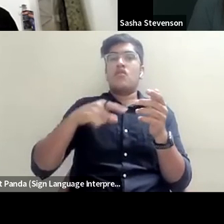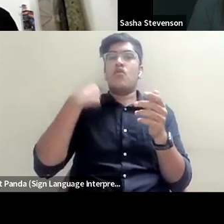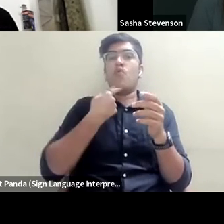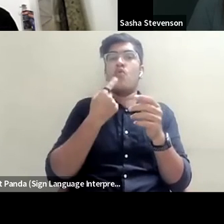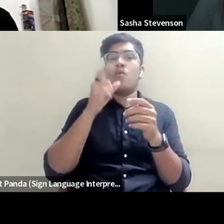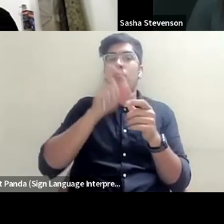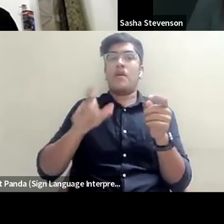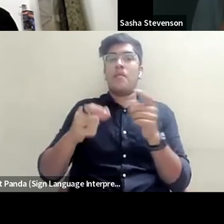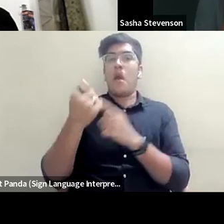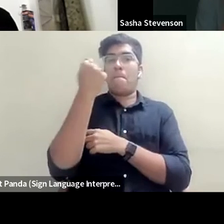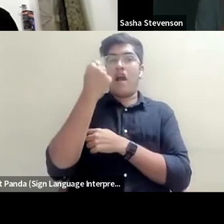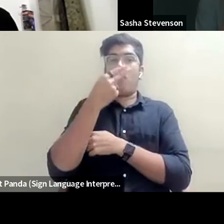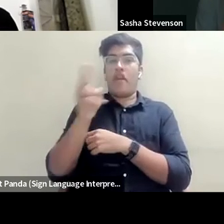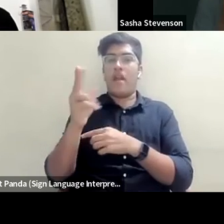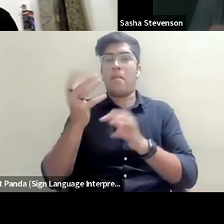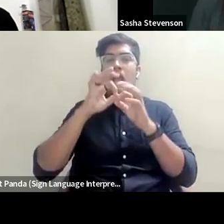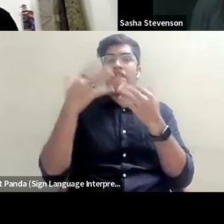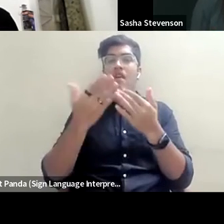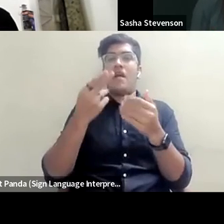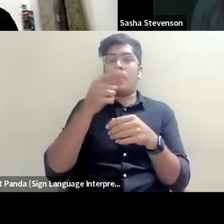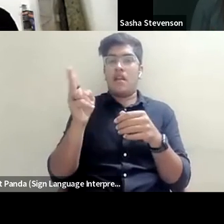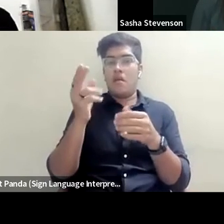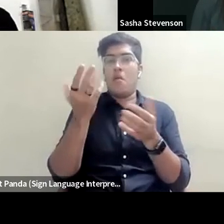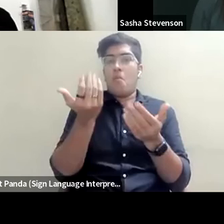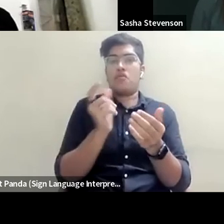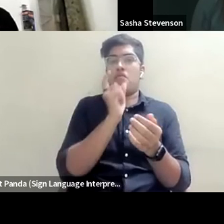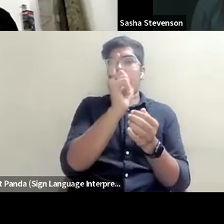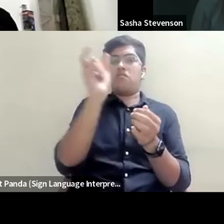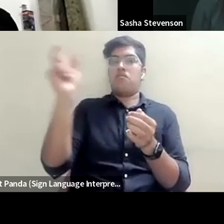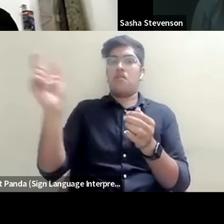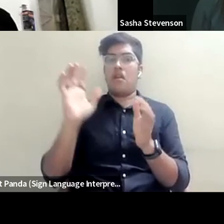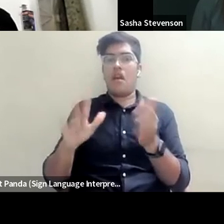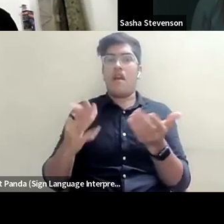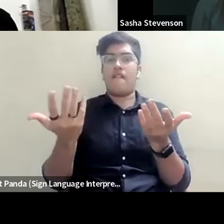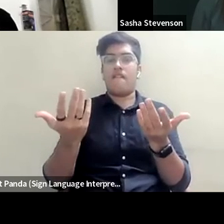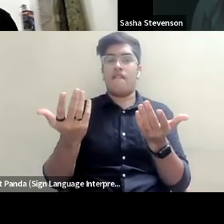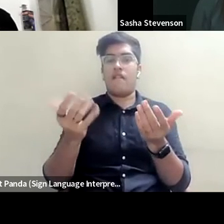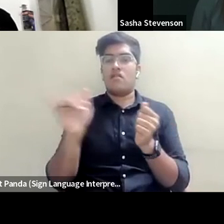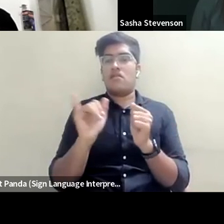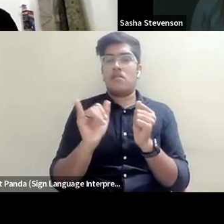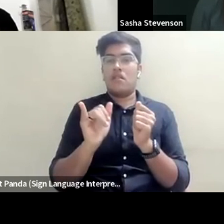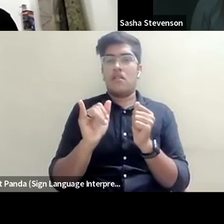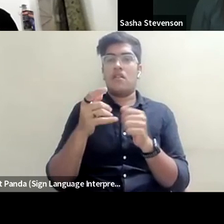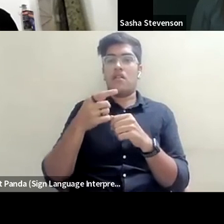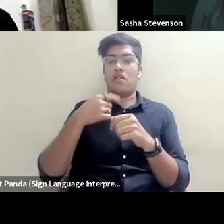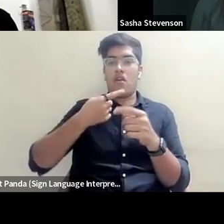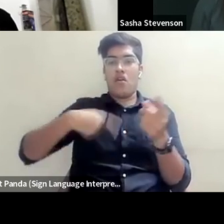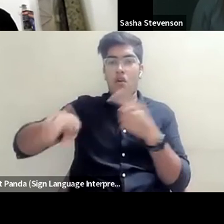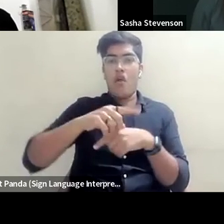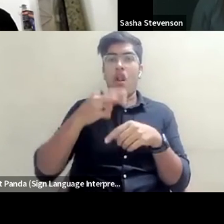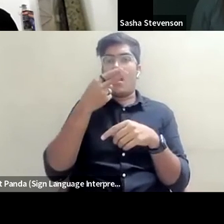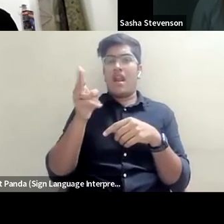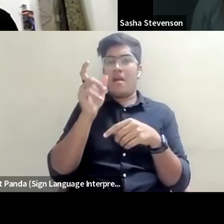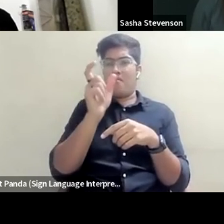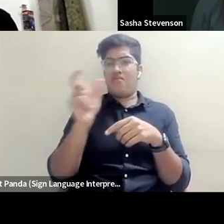हैं, फैमिली नेम्स हैं, ये अभी भी चला लेके चलते हैं. लाइक दे हैवंट, वी नॉट डन अवे विद दैट.